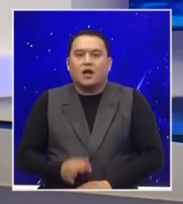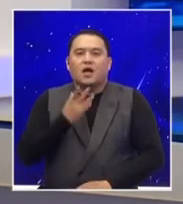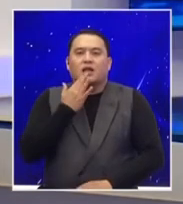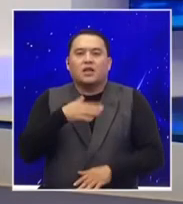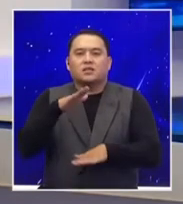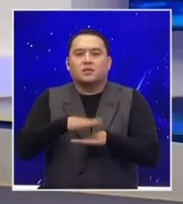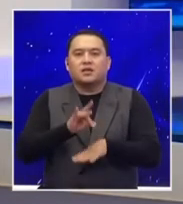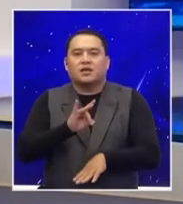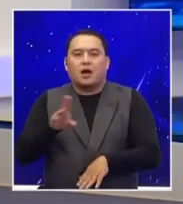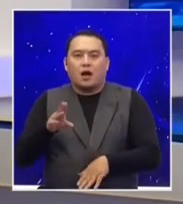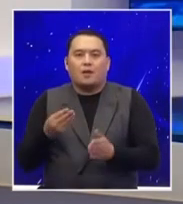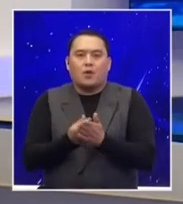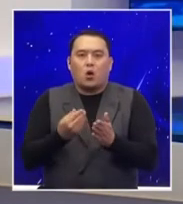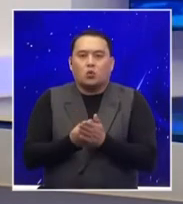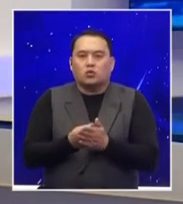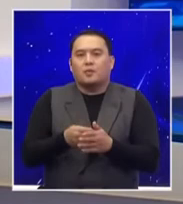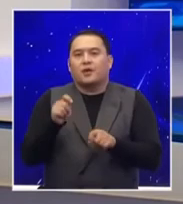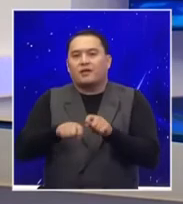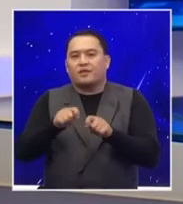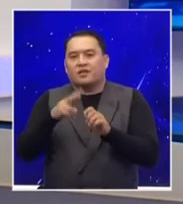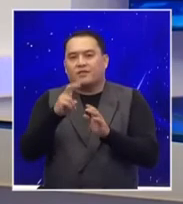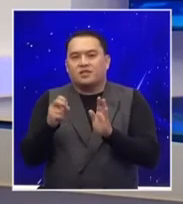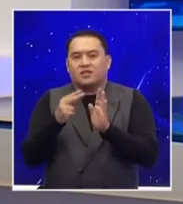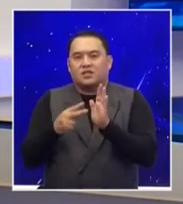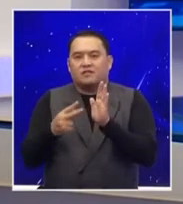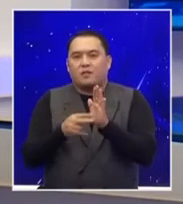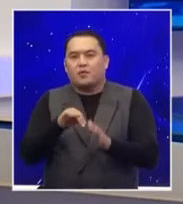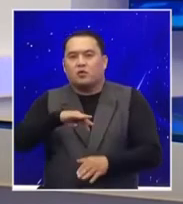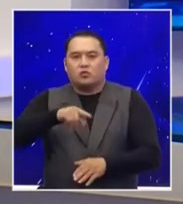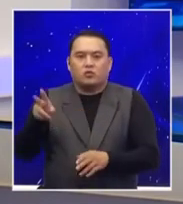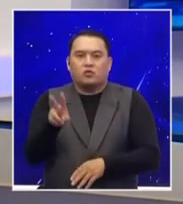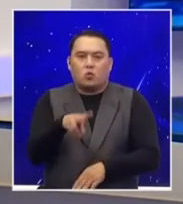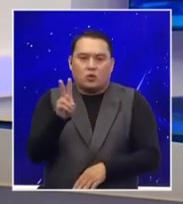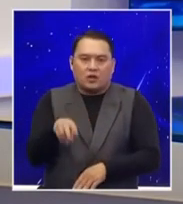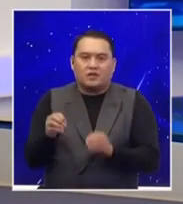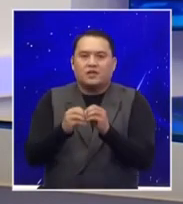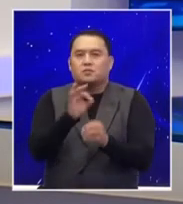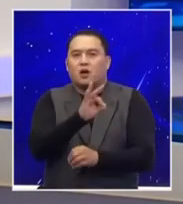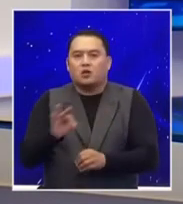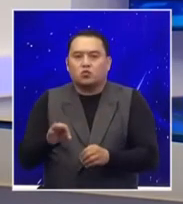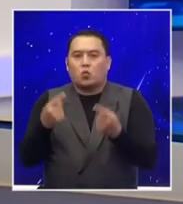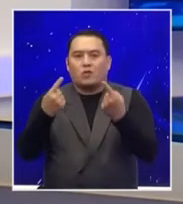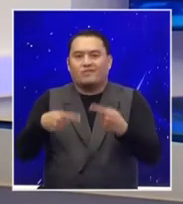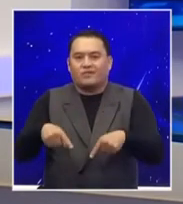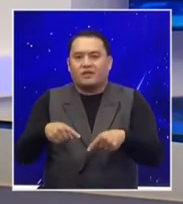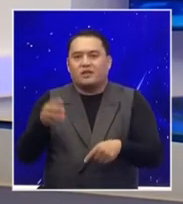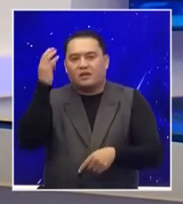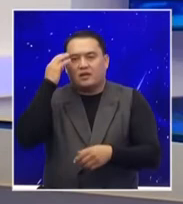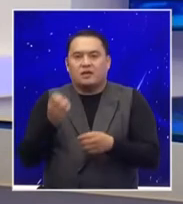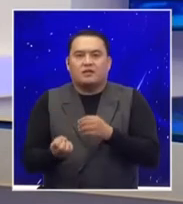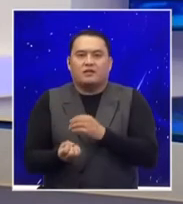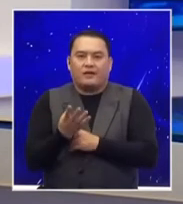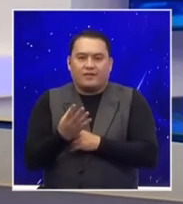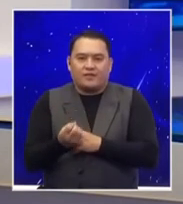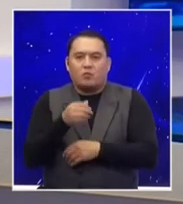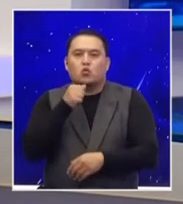Нацбанк РК провел валютные интервенции на 232 миллиона долларов. На 10% упали котировки нефти марки Brent